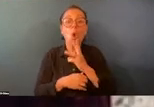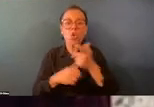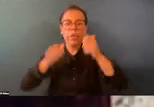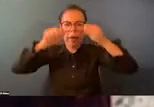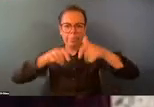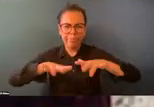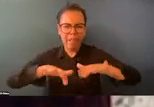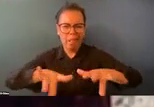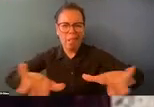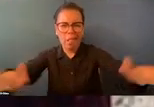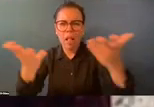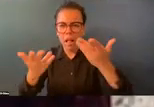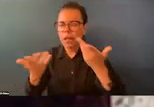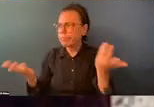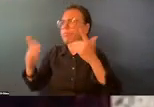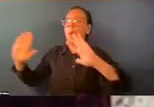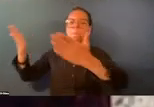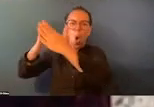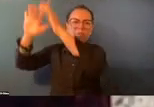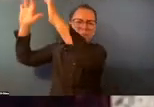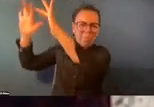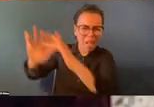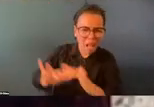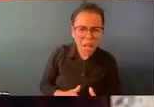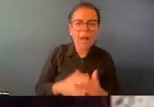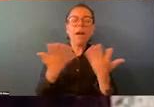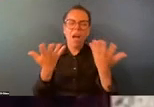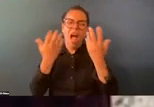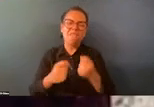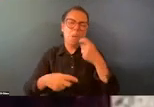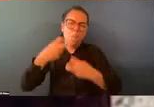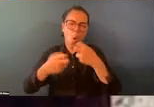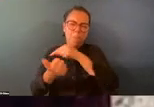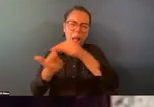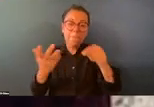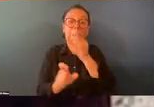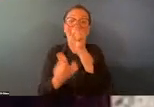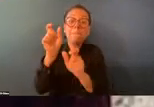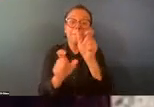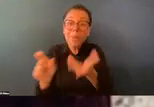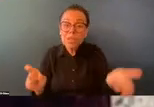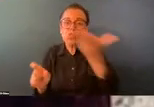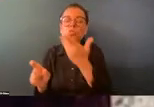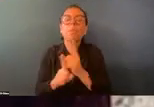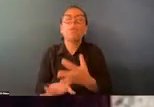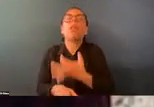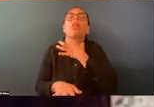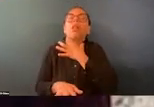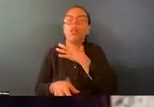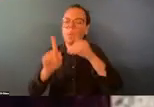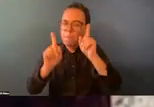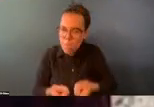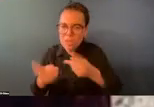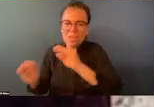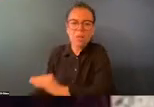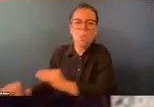огромные, много домов, и люди вынуждены мигрировать в другие более безопасные места. И все эти тяжелые моменты